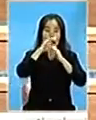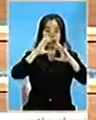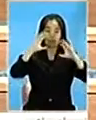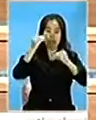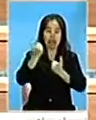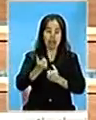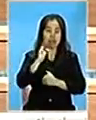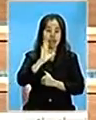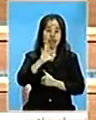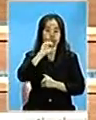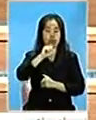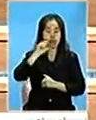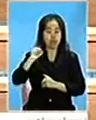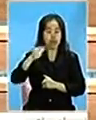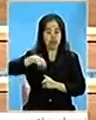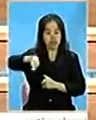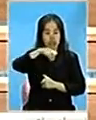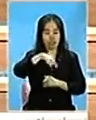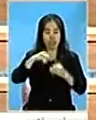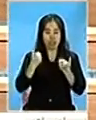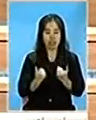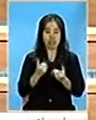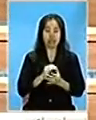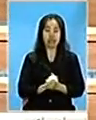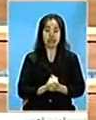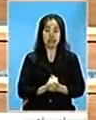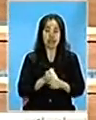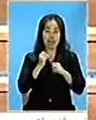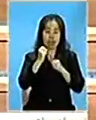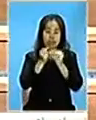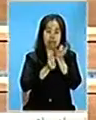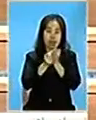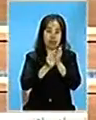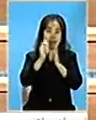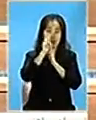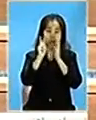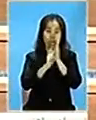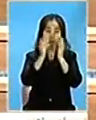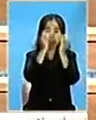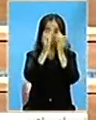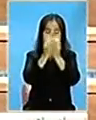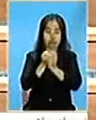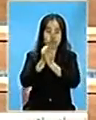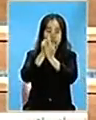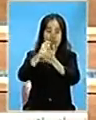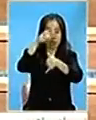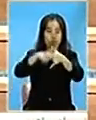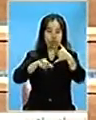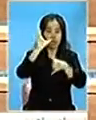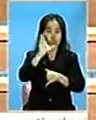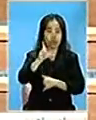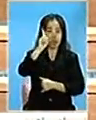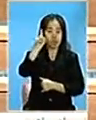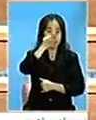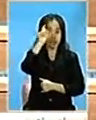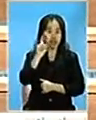ชุดนี้และเขาก็จะแก้รัฐธรรมนูญเพื่อคนบางคนสภาพัฒนาการเมื